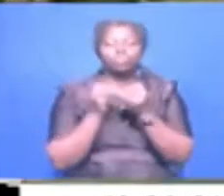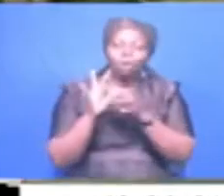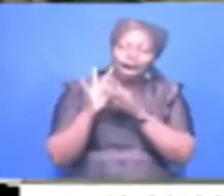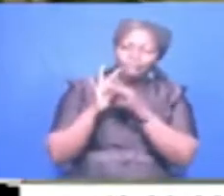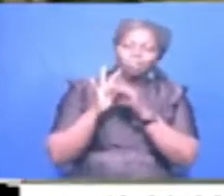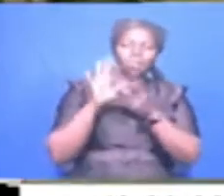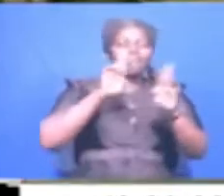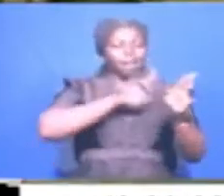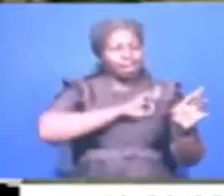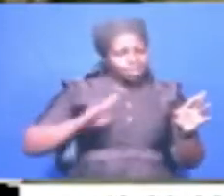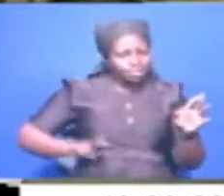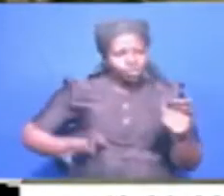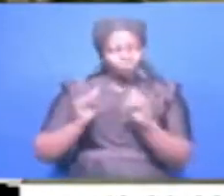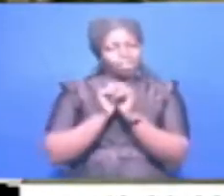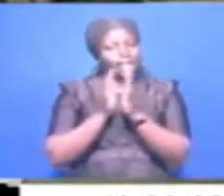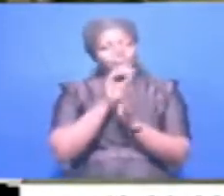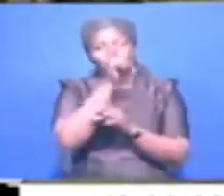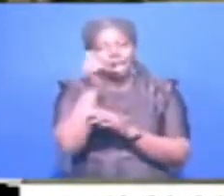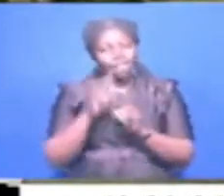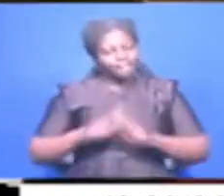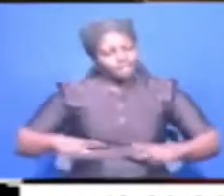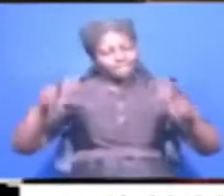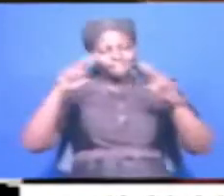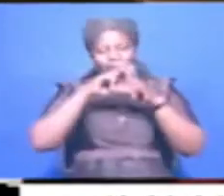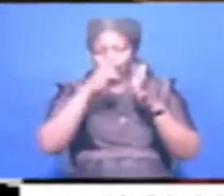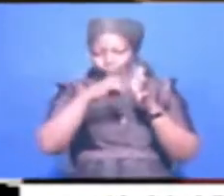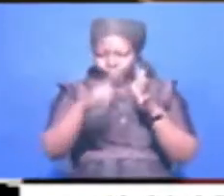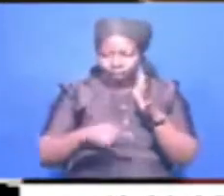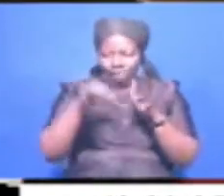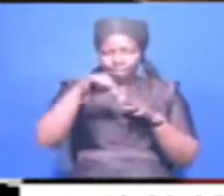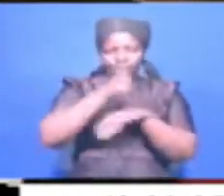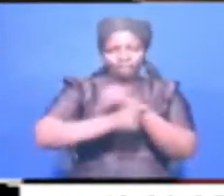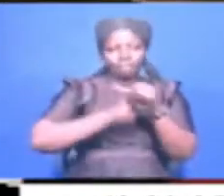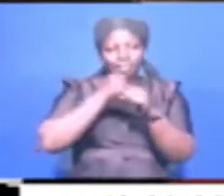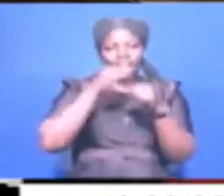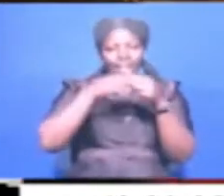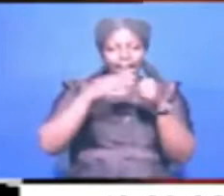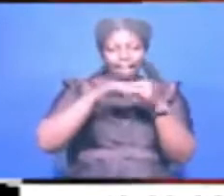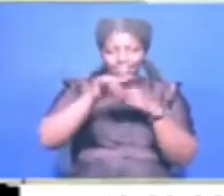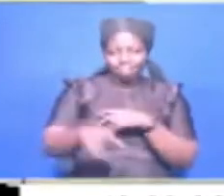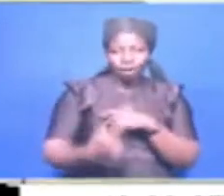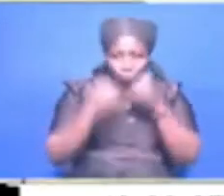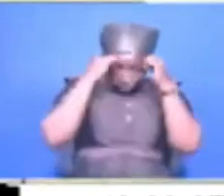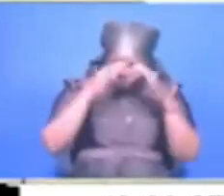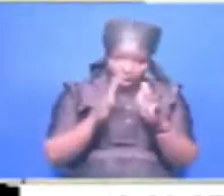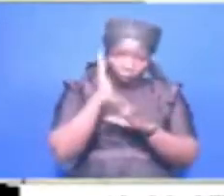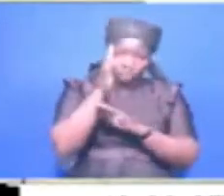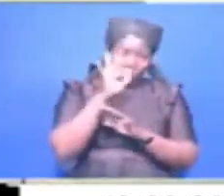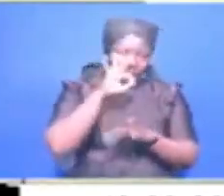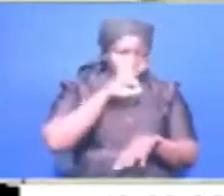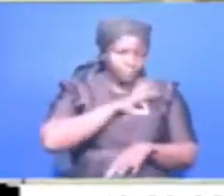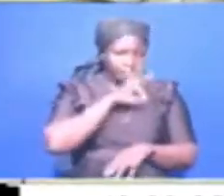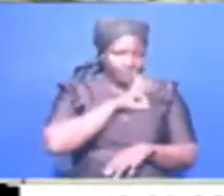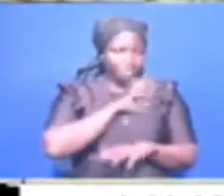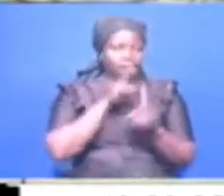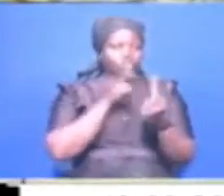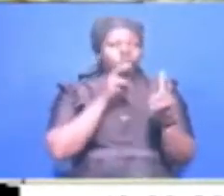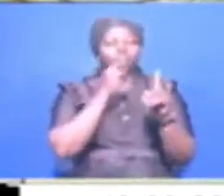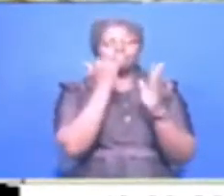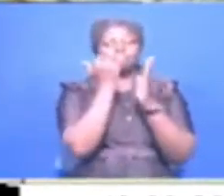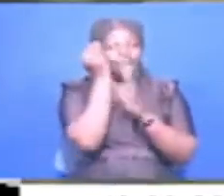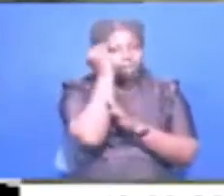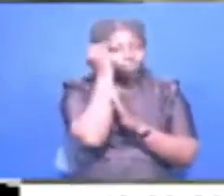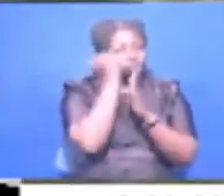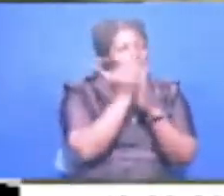values. Mwaka huu wanafunzi 9,000 watanufaika na msaada wa masomo kupitia mpango wa elimu kote nchini, huku